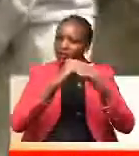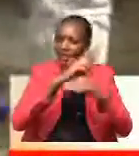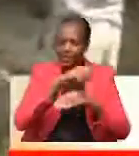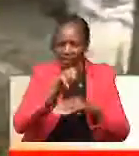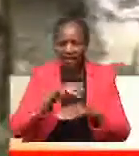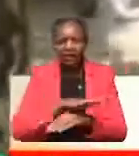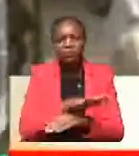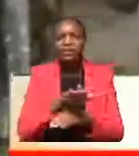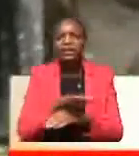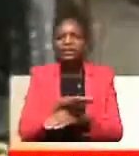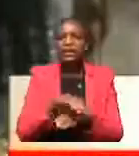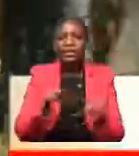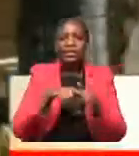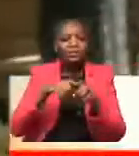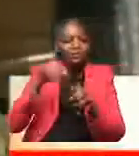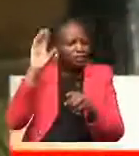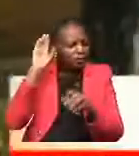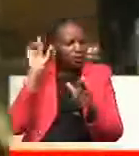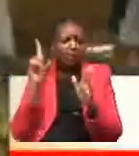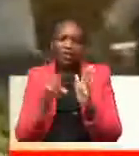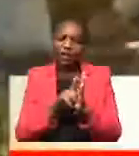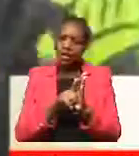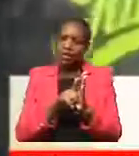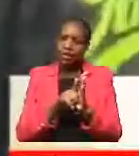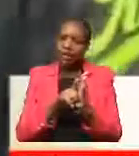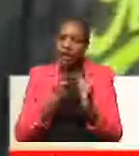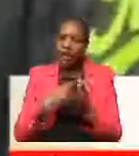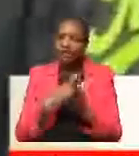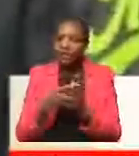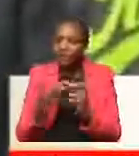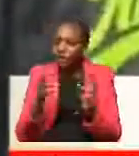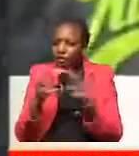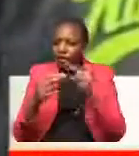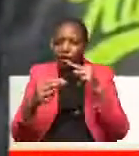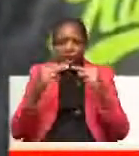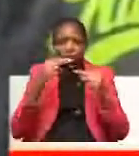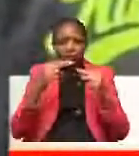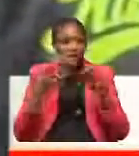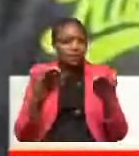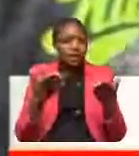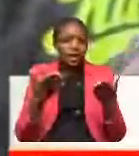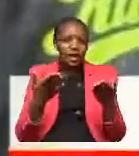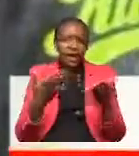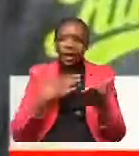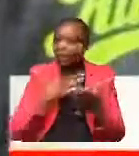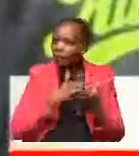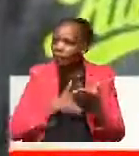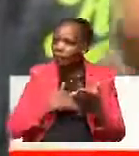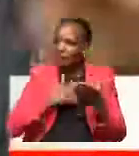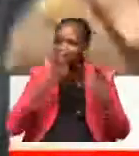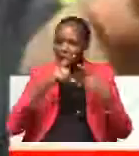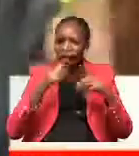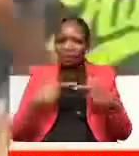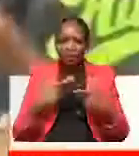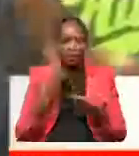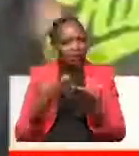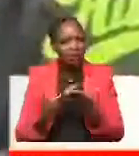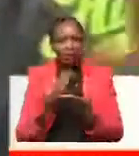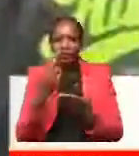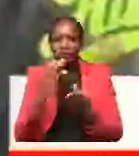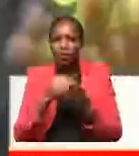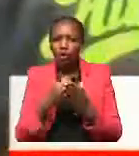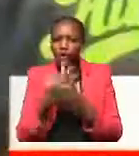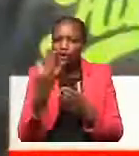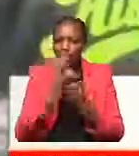za viini. Kama ni hizi hoteli dogo ndogo hawa wananchi wanakula, semeni waingie wawili watatu, watu wawili kwa